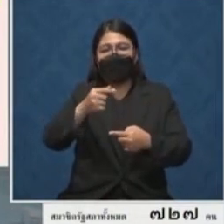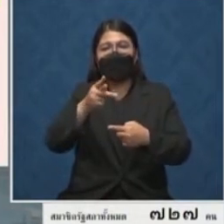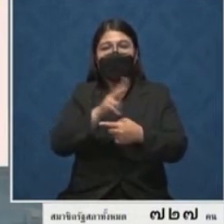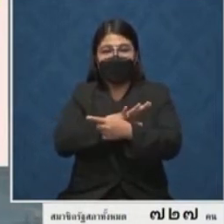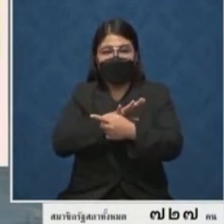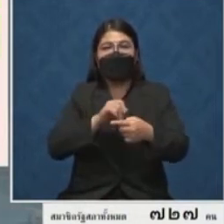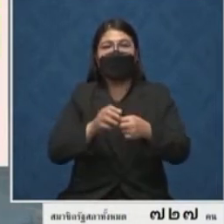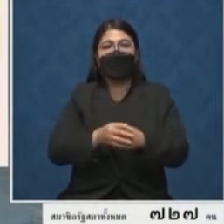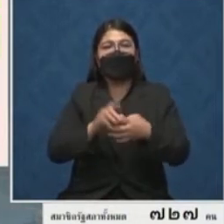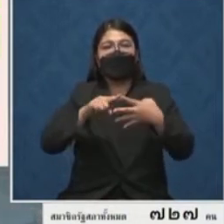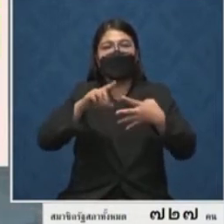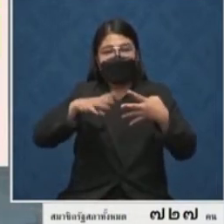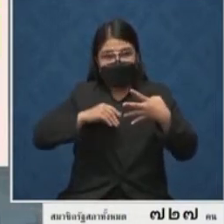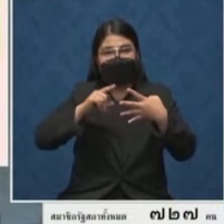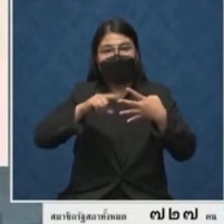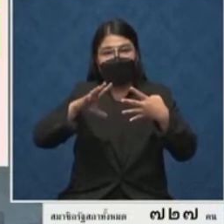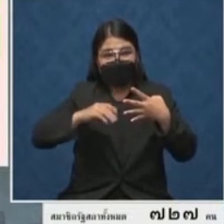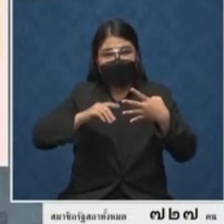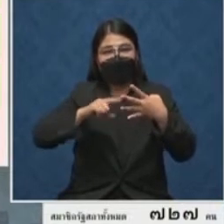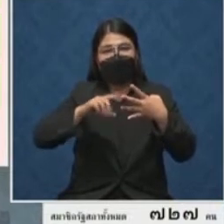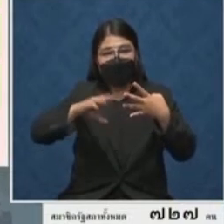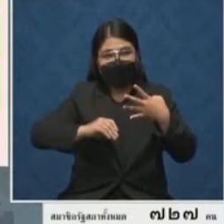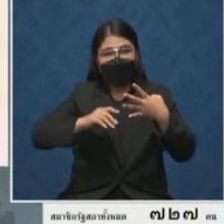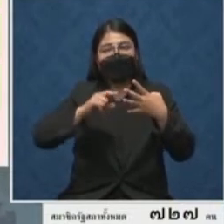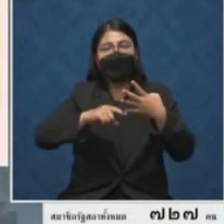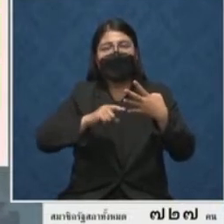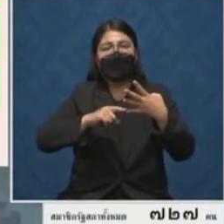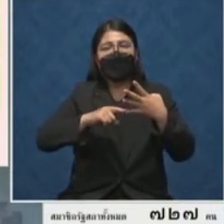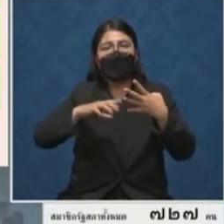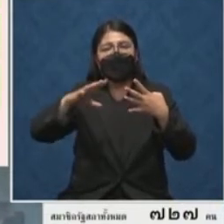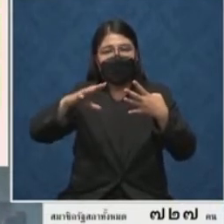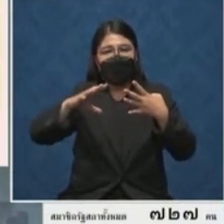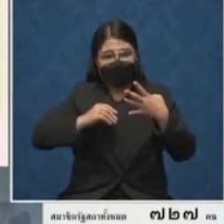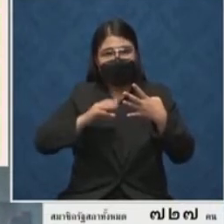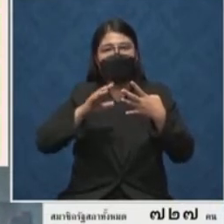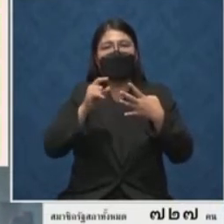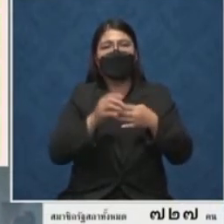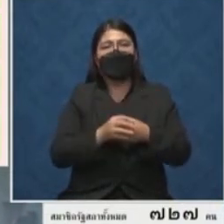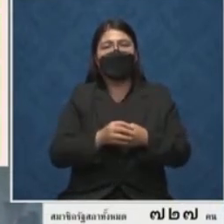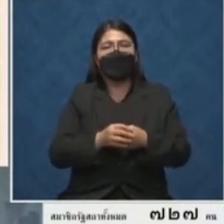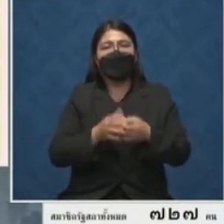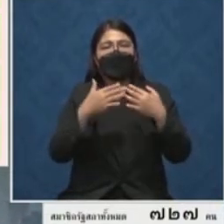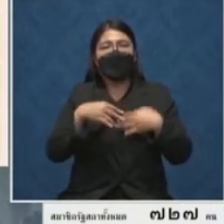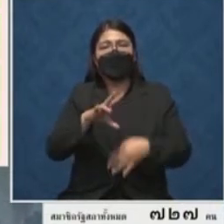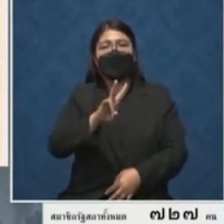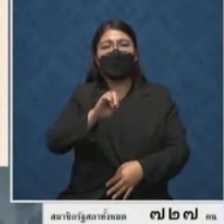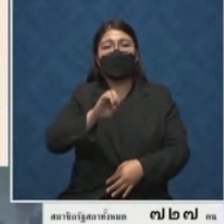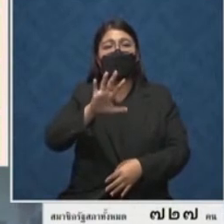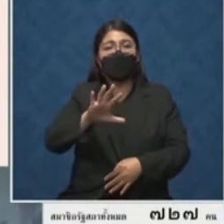การ3รับหลักการและ4รับหลักการครับ 75นายจาวลึ